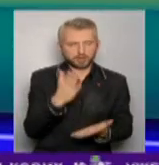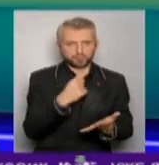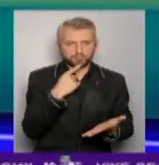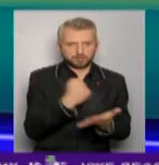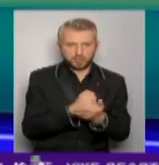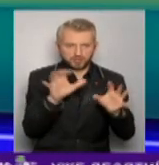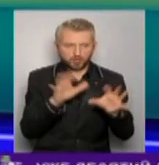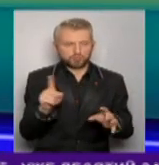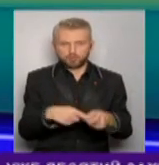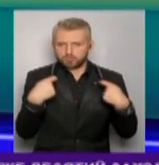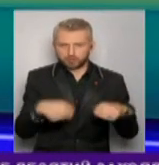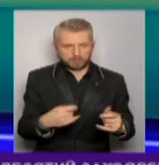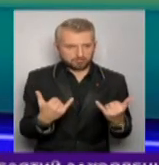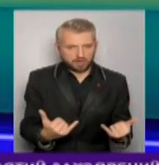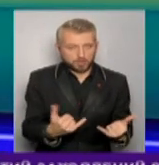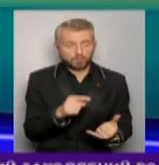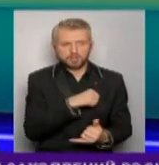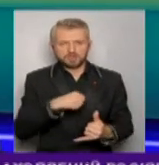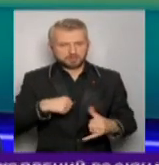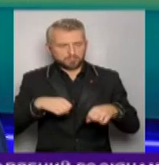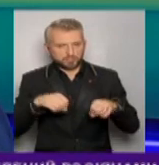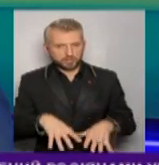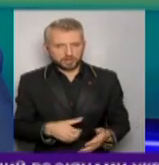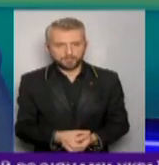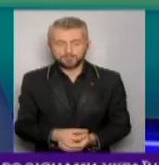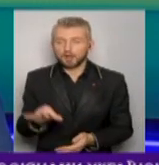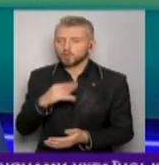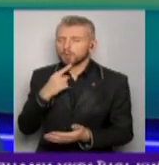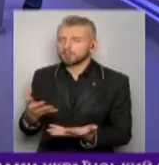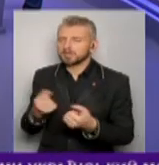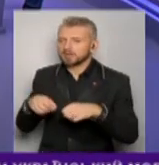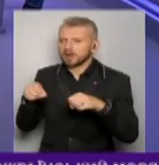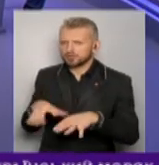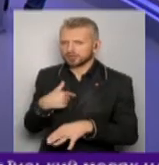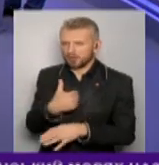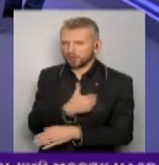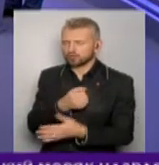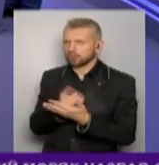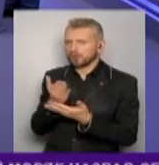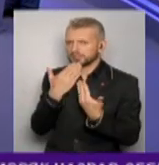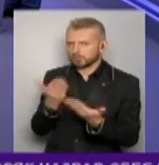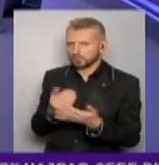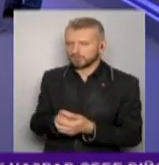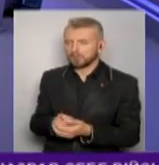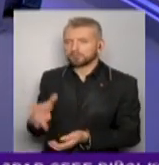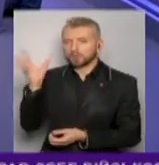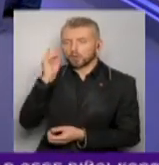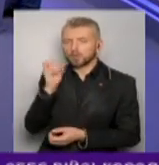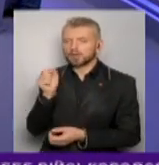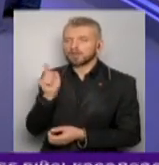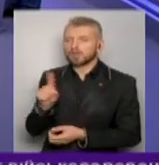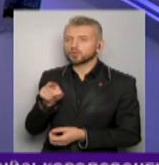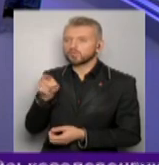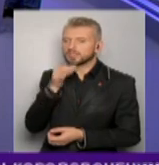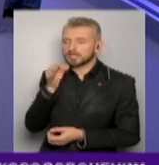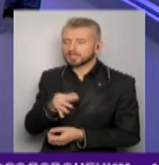продати негайно. Ви самі приймаєте рішення. Ось щодо прийняття рішення, пане Іване, я хотів би якраз до вас звернутися. З огляду на ті тези, що ви